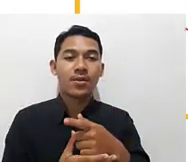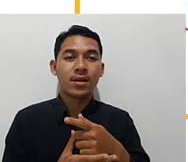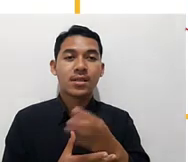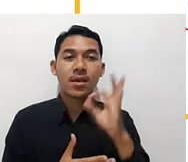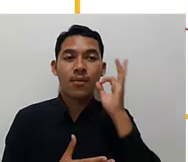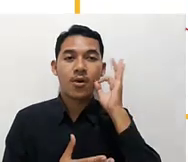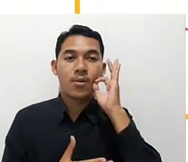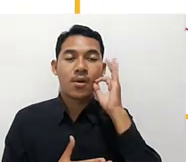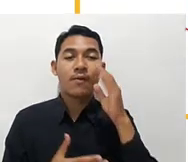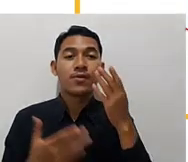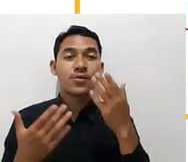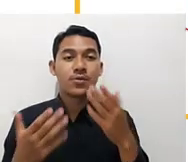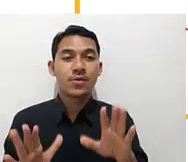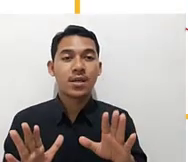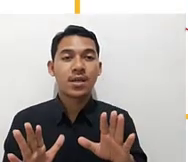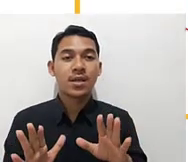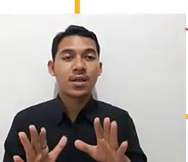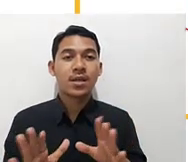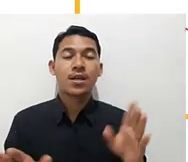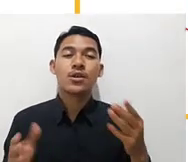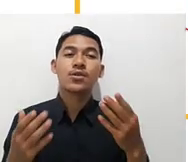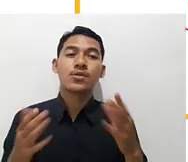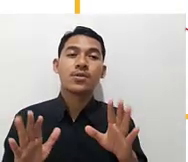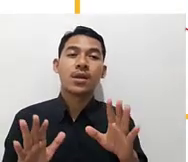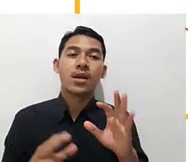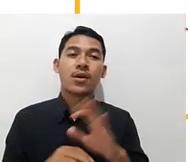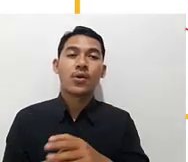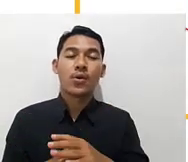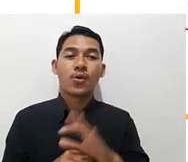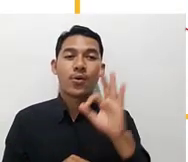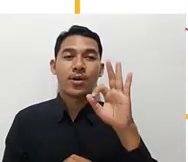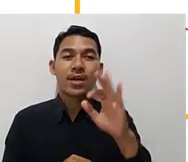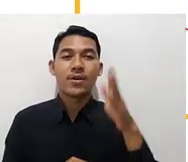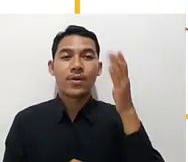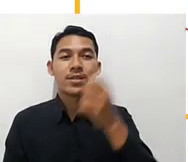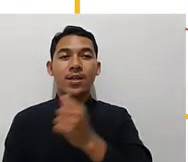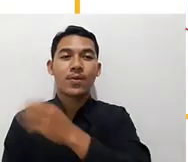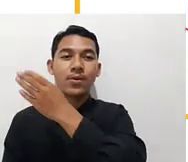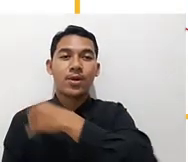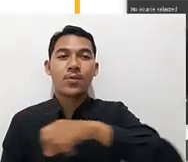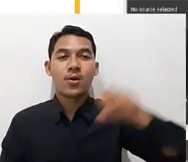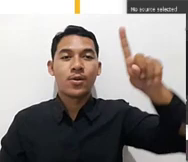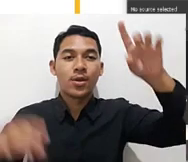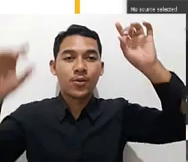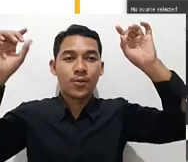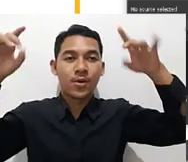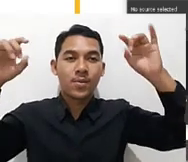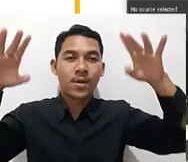Demikian saya cukupkan. Assalamualaikum warahmatullahi wabarakatuh.